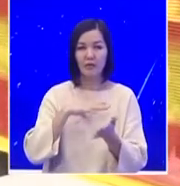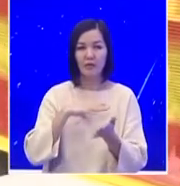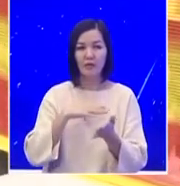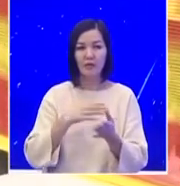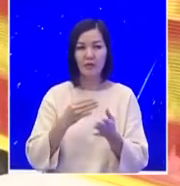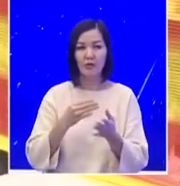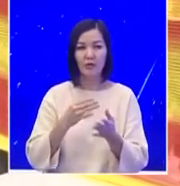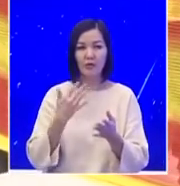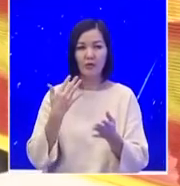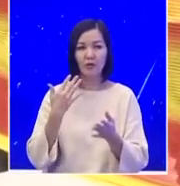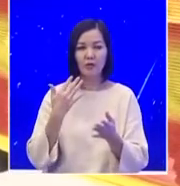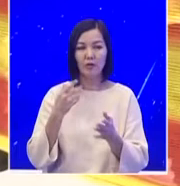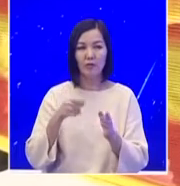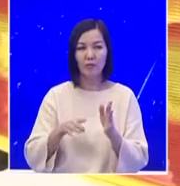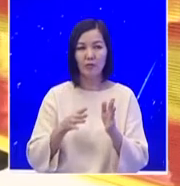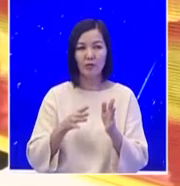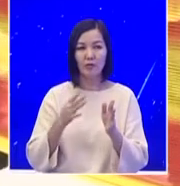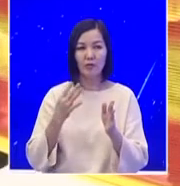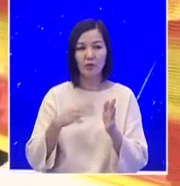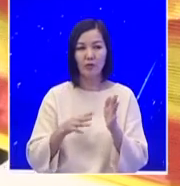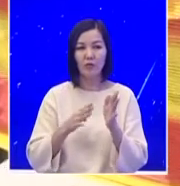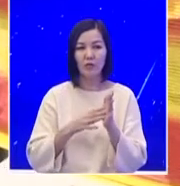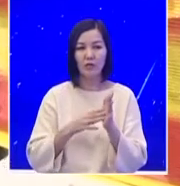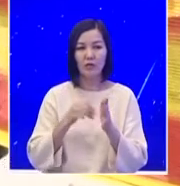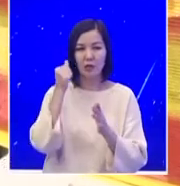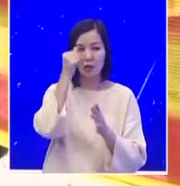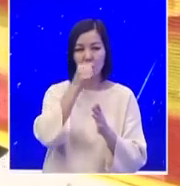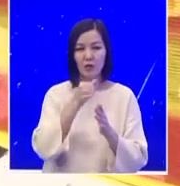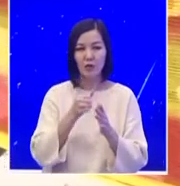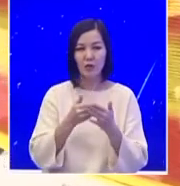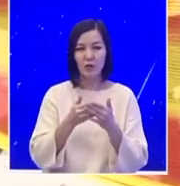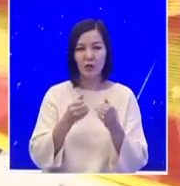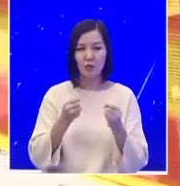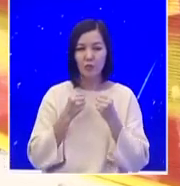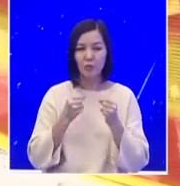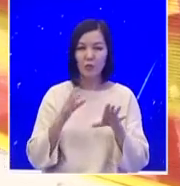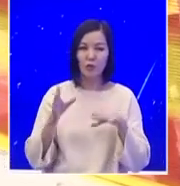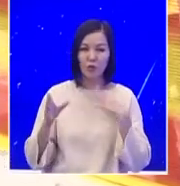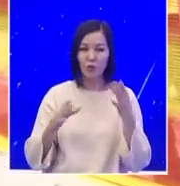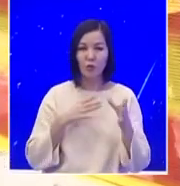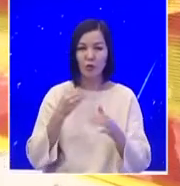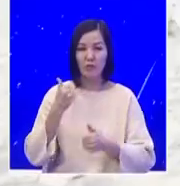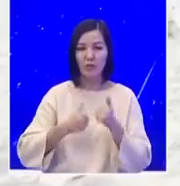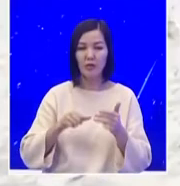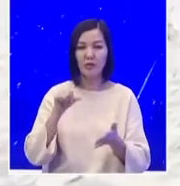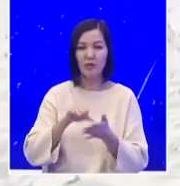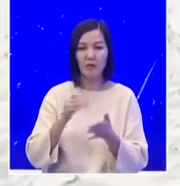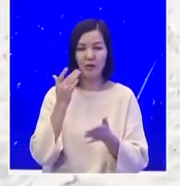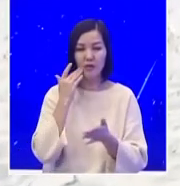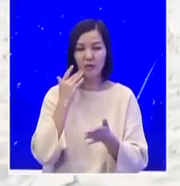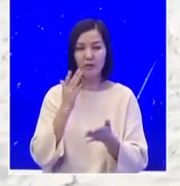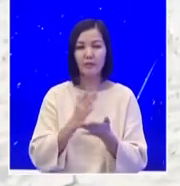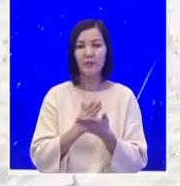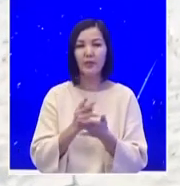уақытқа шейін 1978 жылдан бастап осы уақытқа шейін спортпен айналысып жарысып жатырмын. Екі күнге